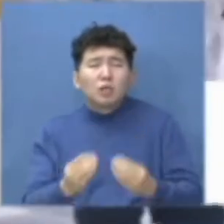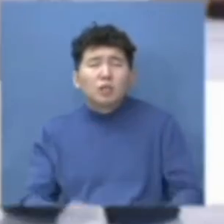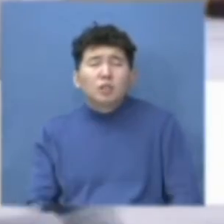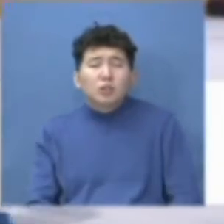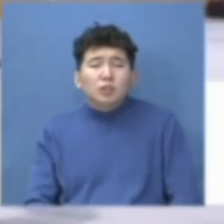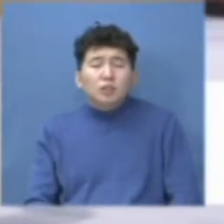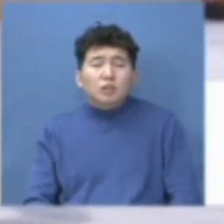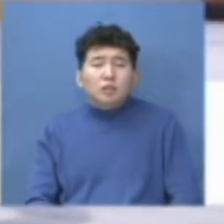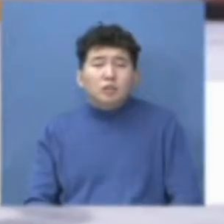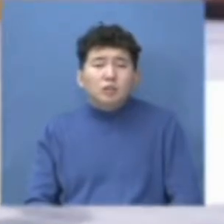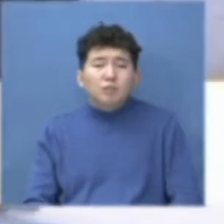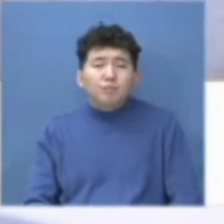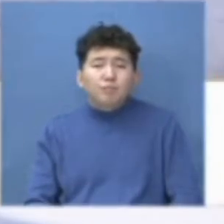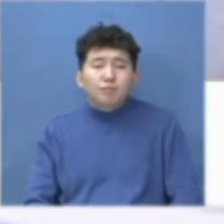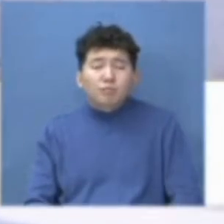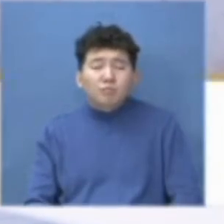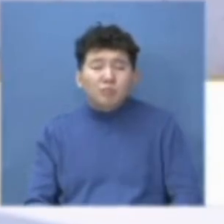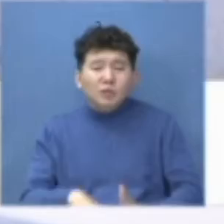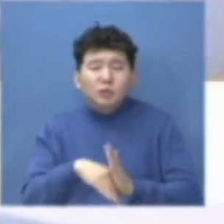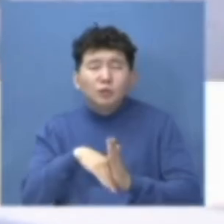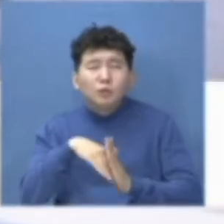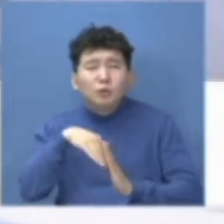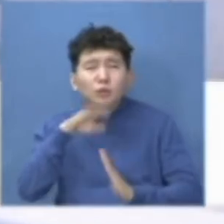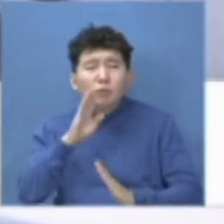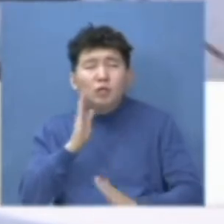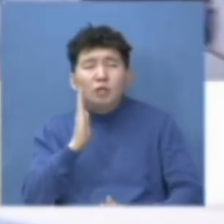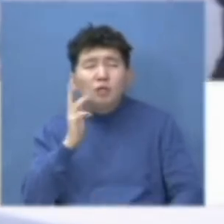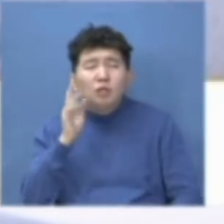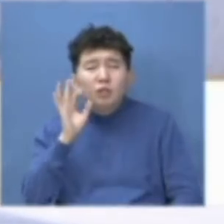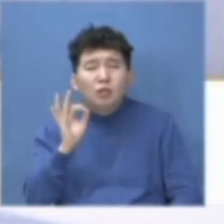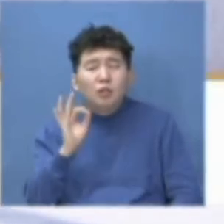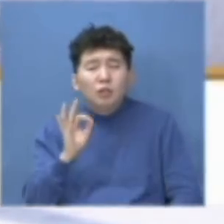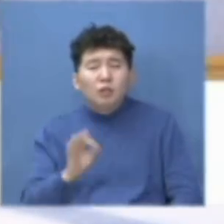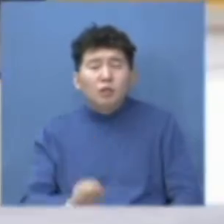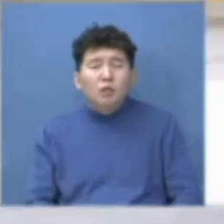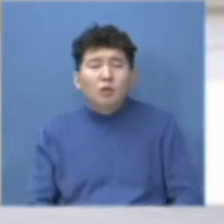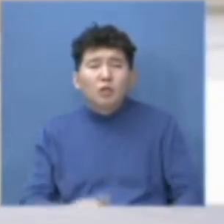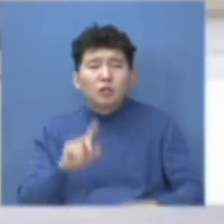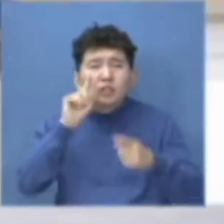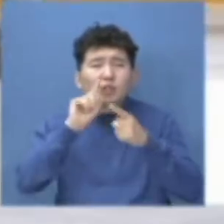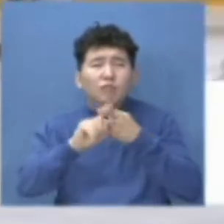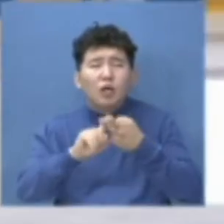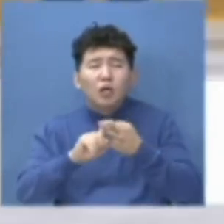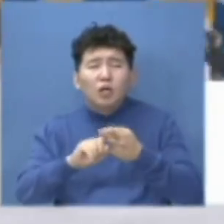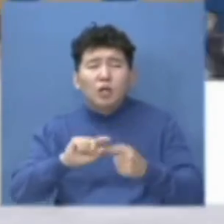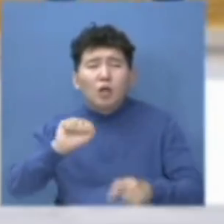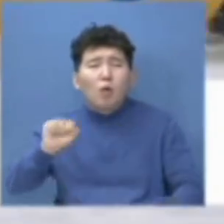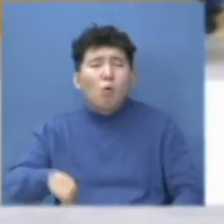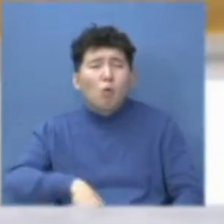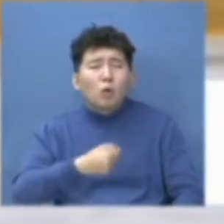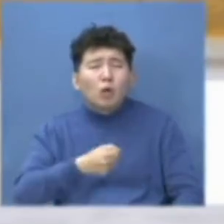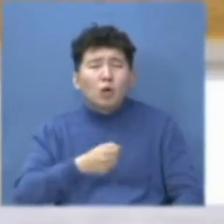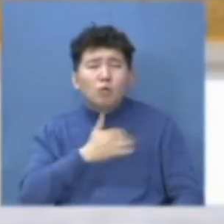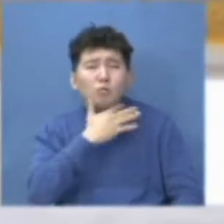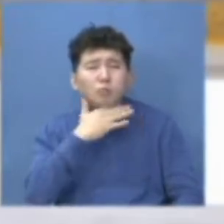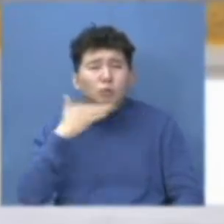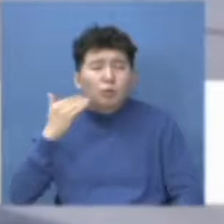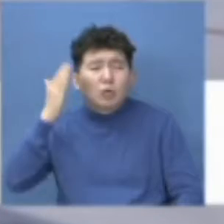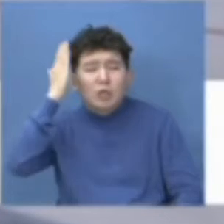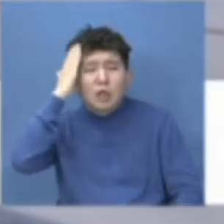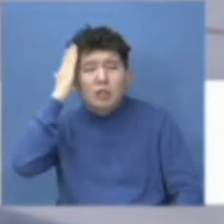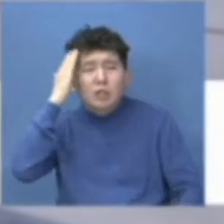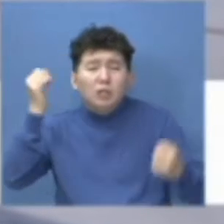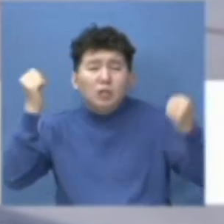Самые громкие спортивные успехи Восточного Казахстана, несомненно, связаны с хоккеем. В области множество талантливых спортсменов,